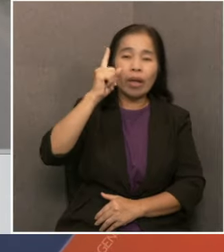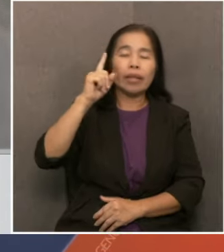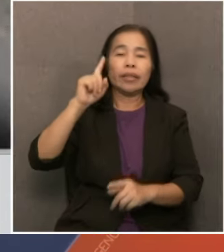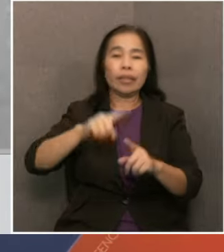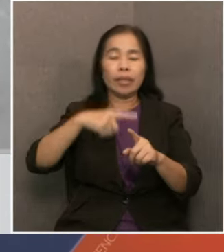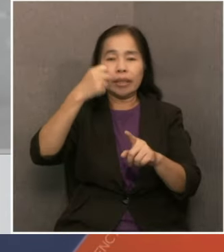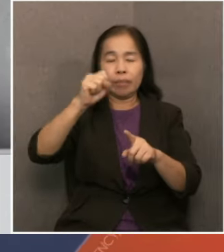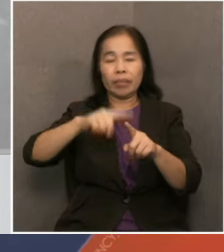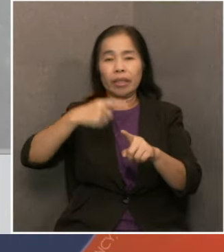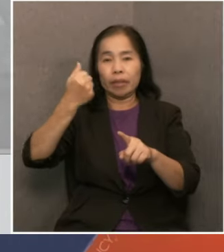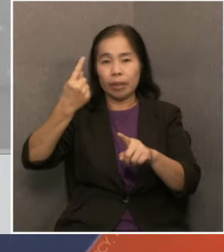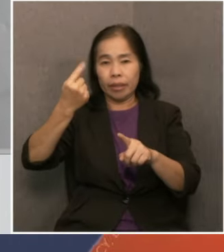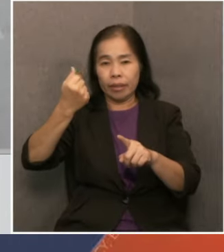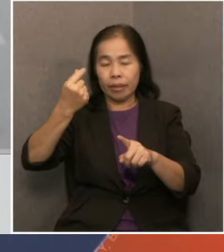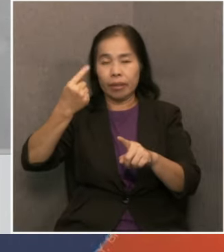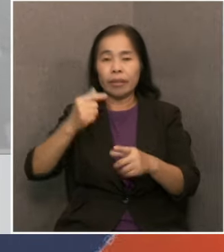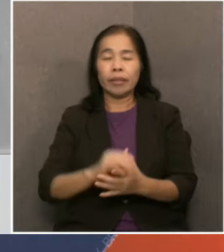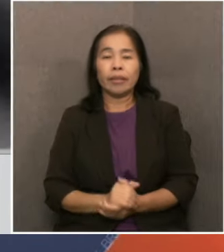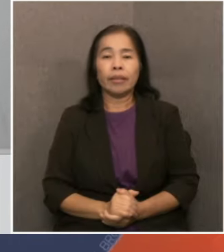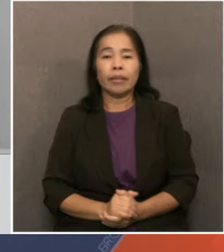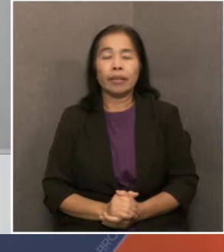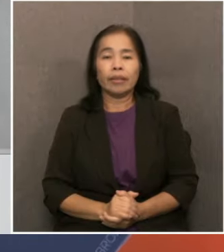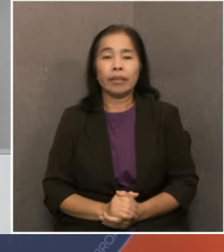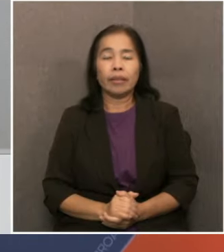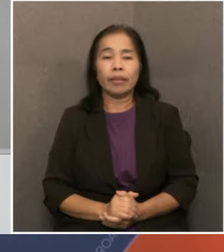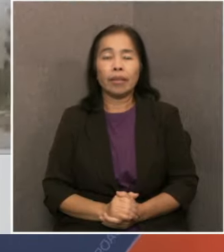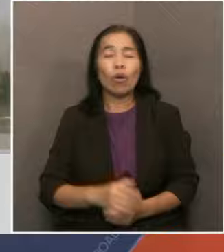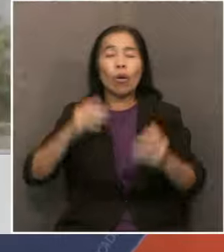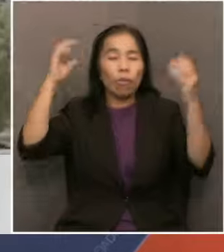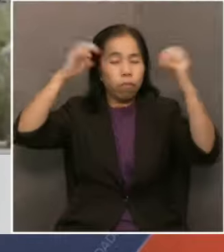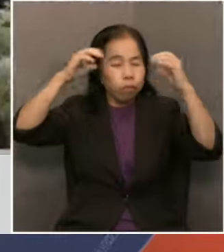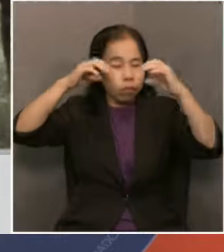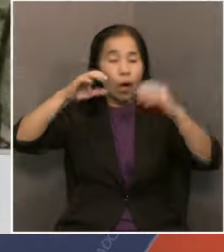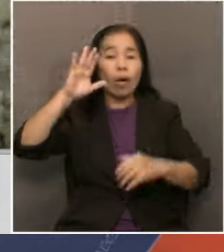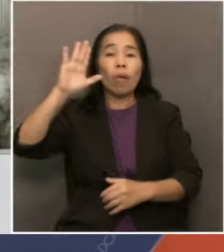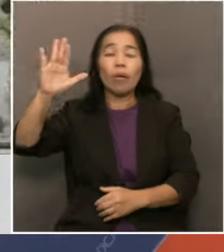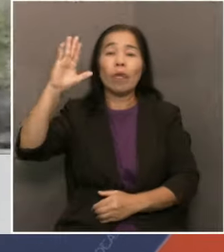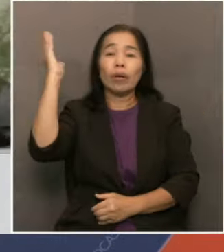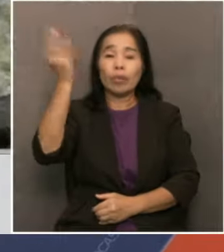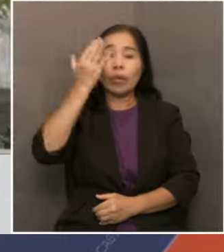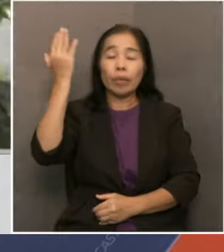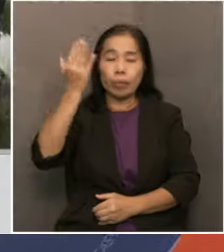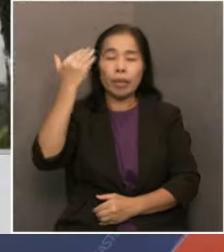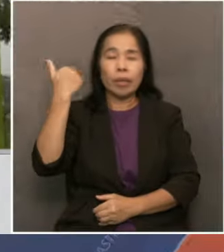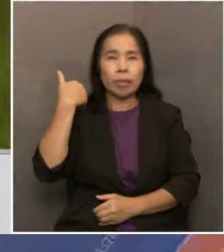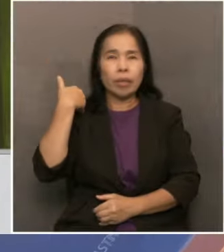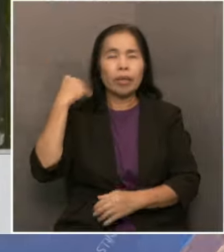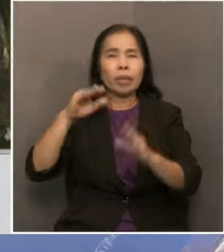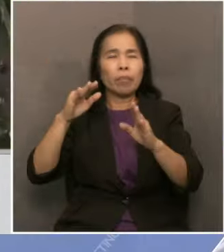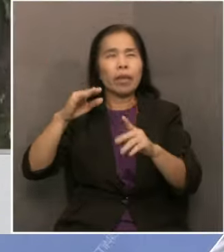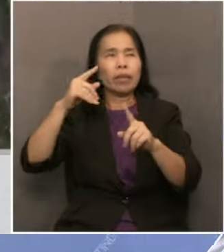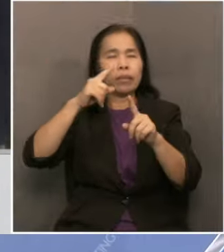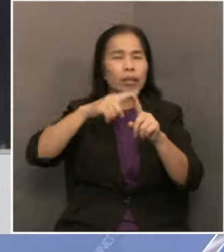ิธิกาเขาจะเขามาตอนนั้น ซึ่งแ animations ผลกระ blueprint ของเขาเนี่มันจะมีหลำจากนั้นประมาณ 4-6 เดือน